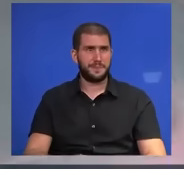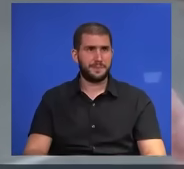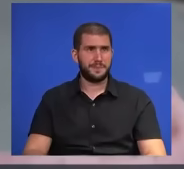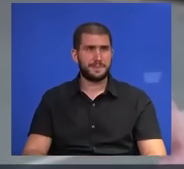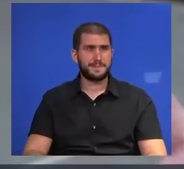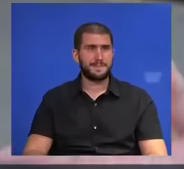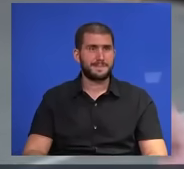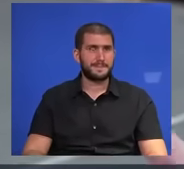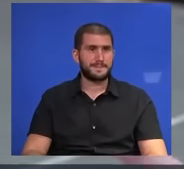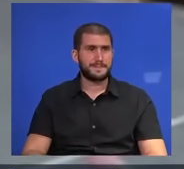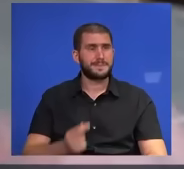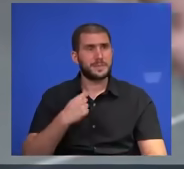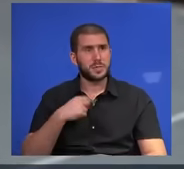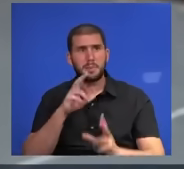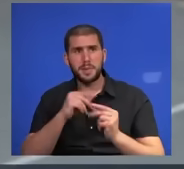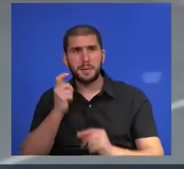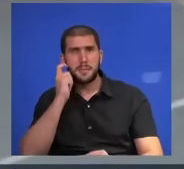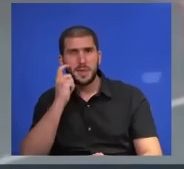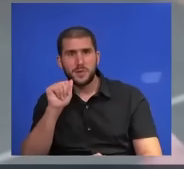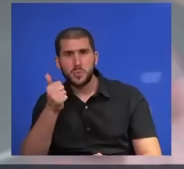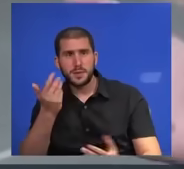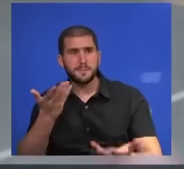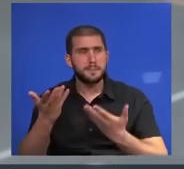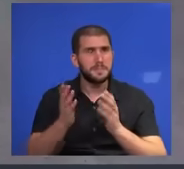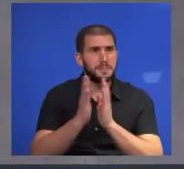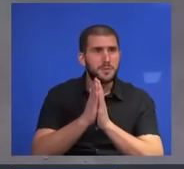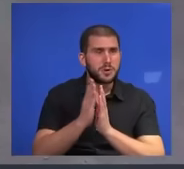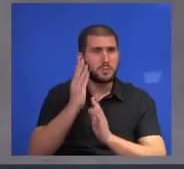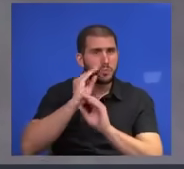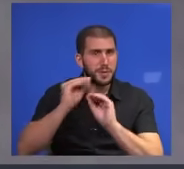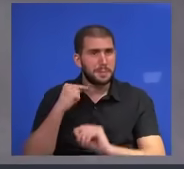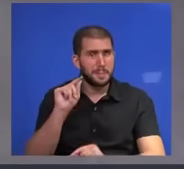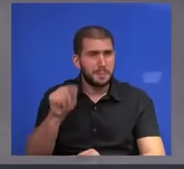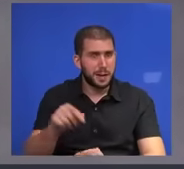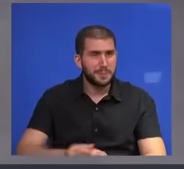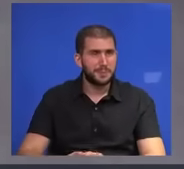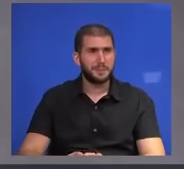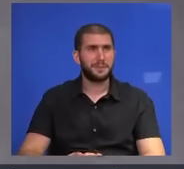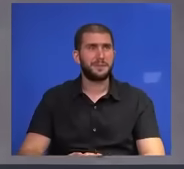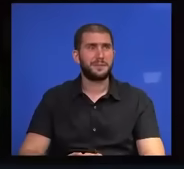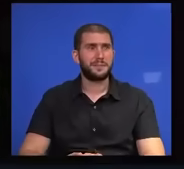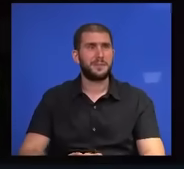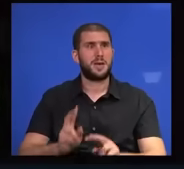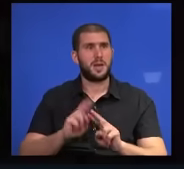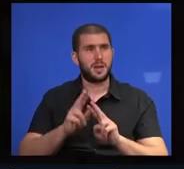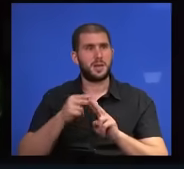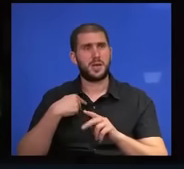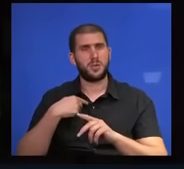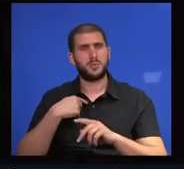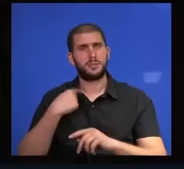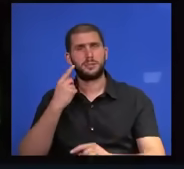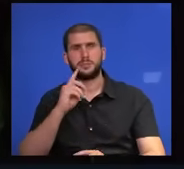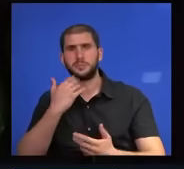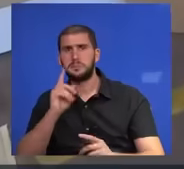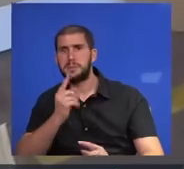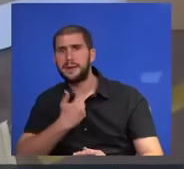אנחנו מדברים איתם בטלפון קודם, מבקשים, מודיעים להם שאנחנו באים, ואחרי זה גם אנחנו מזדהים ונכנסים